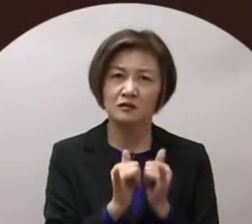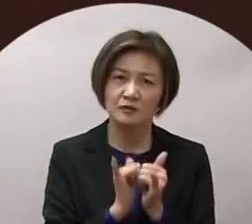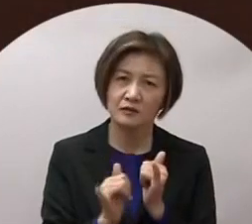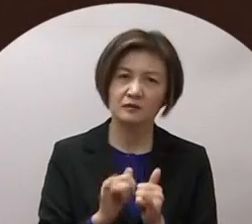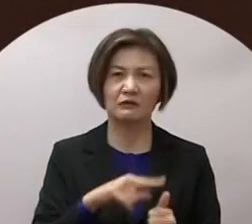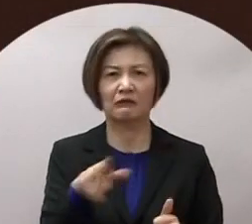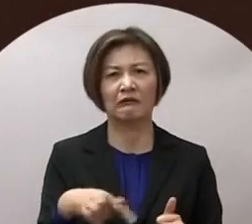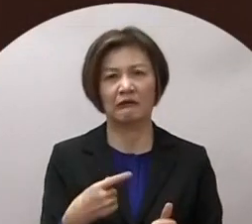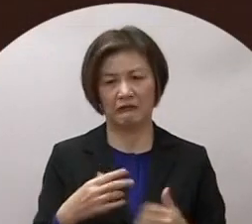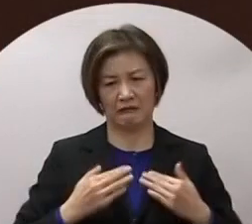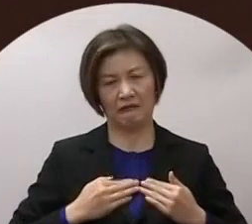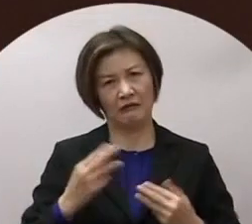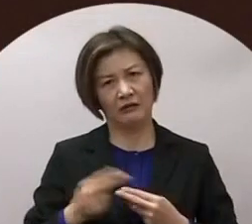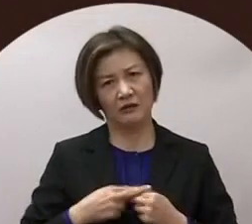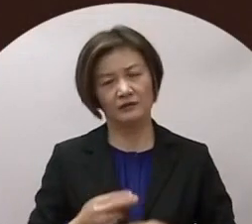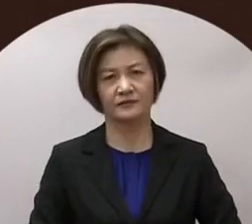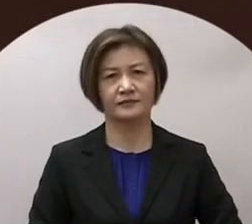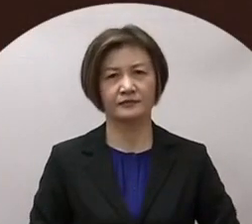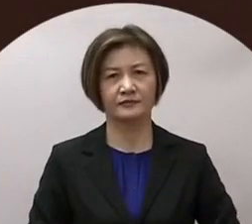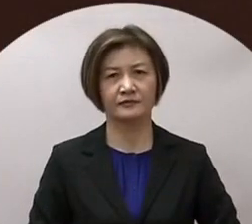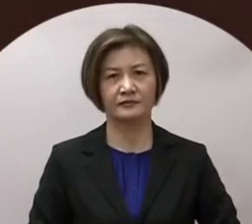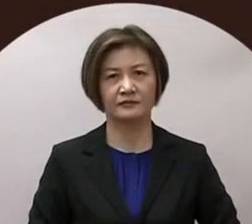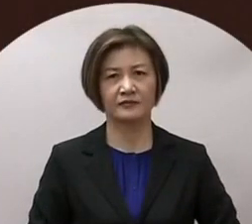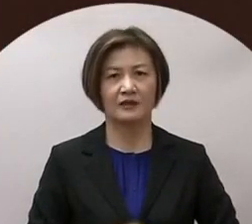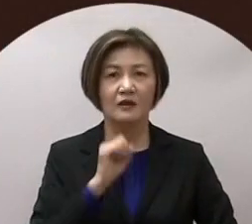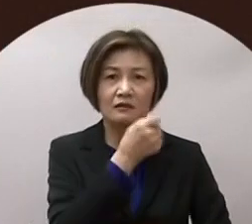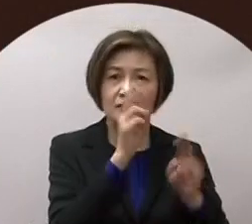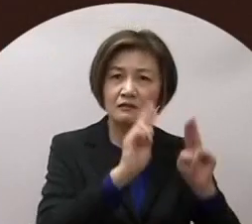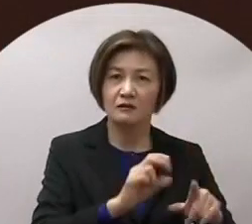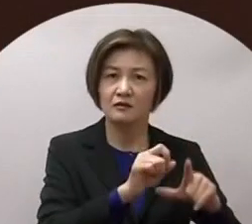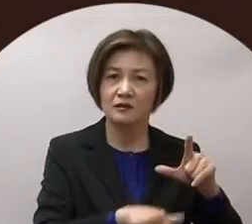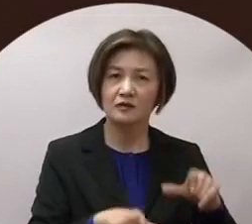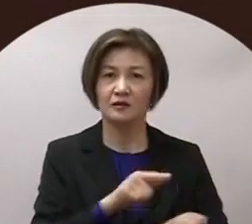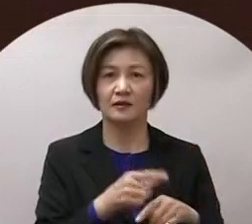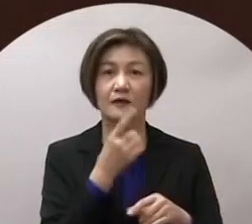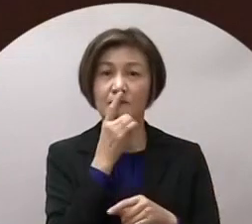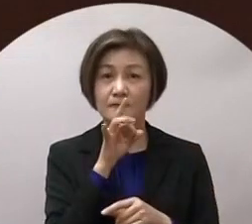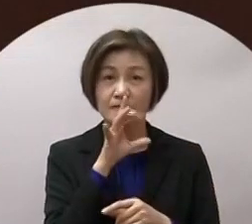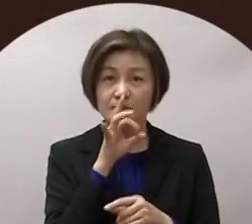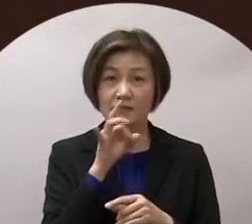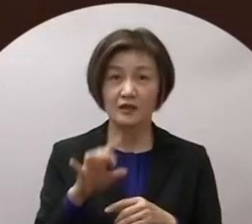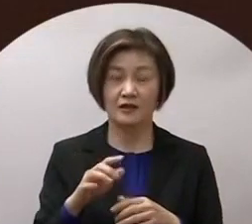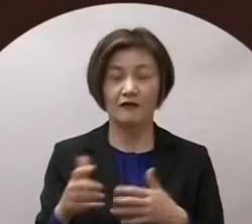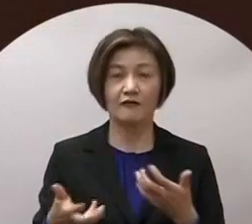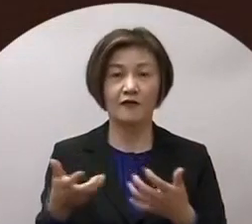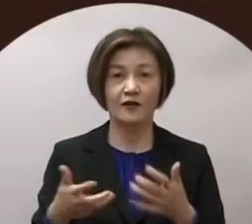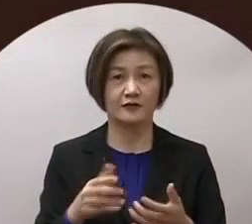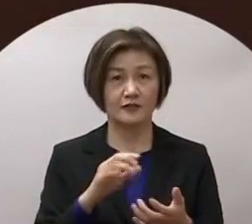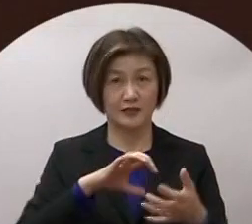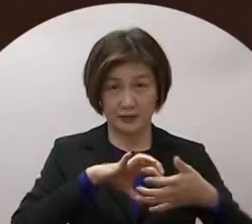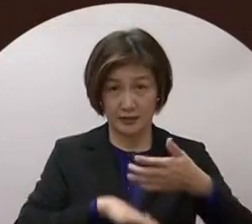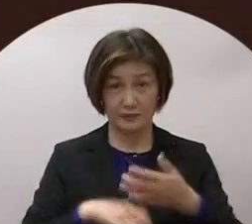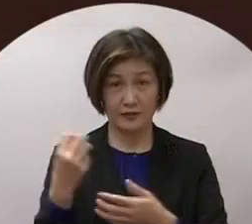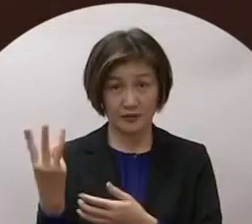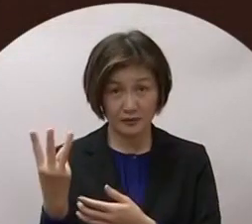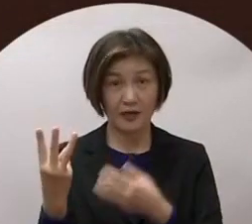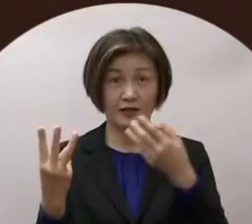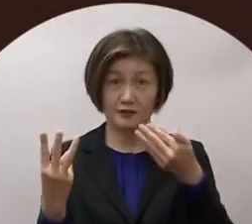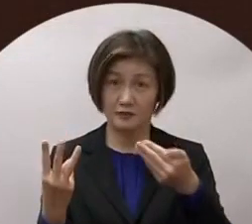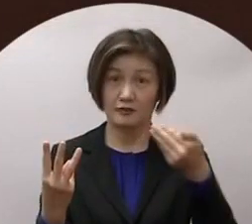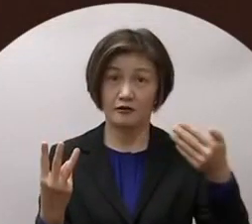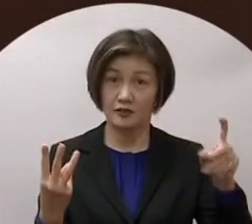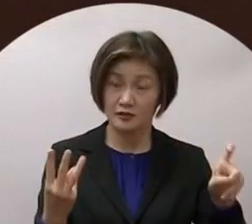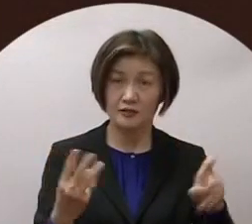统各机组发电的电网资料显示，中火十部机的蓝莓机组除了三部机、九部机、十部